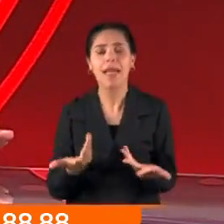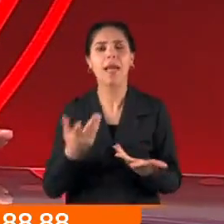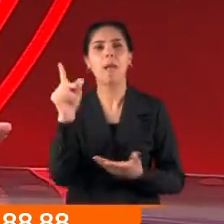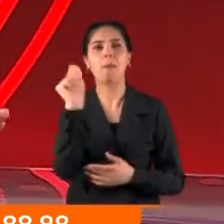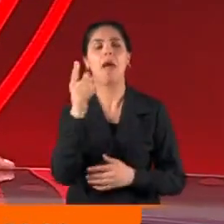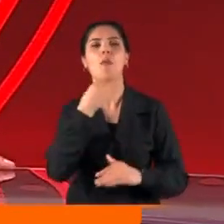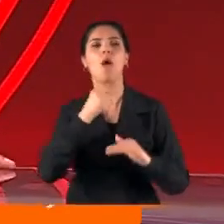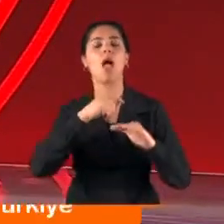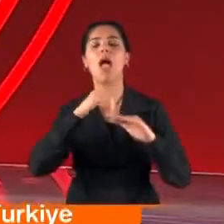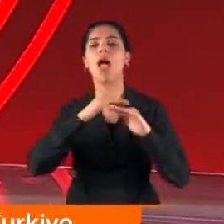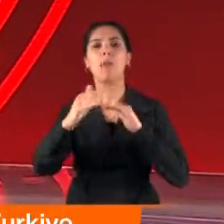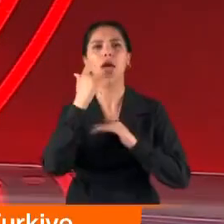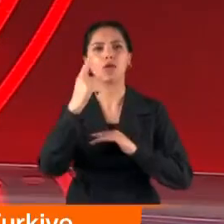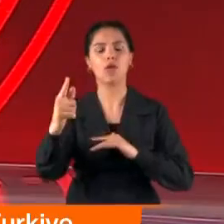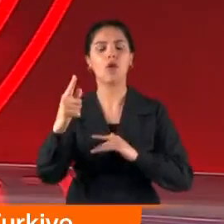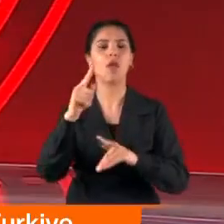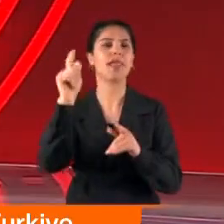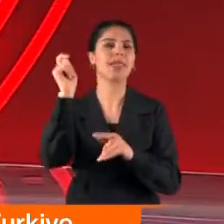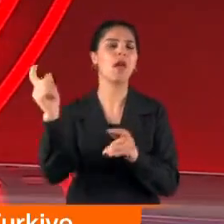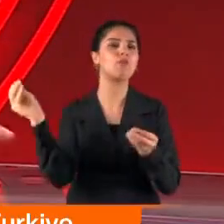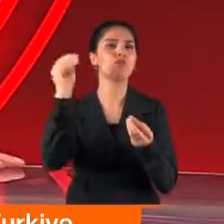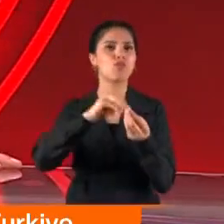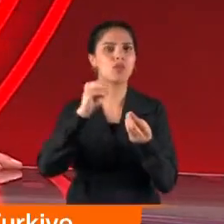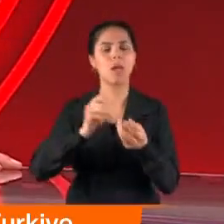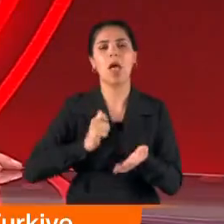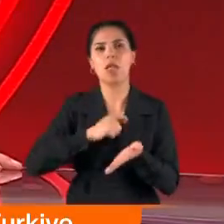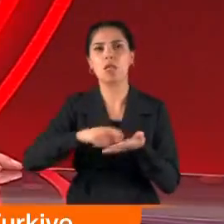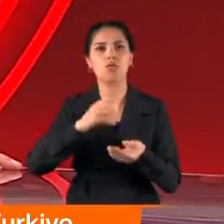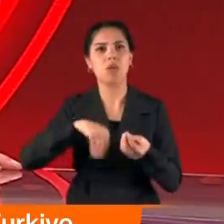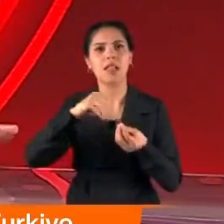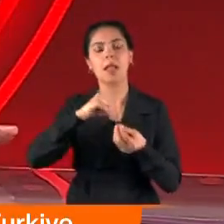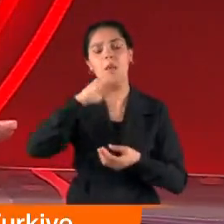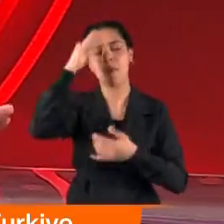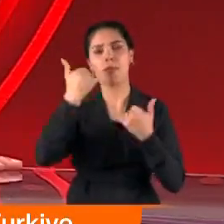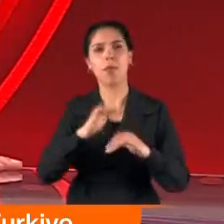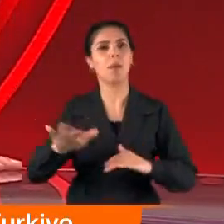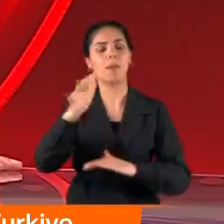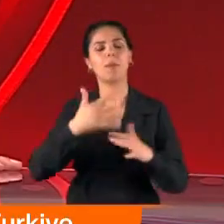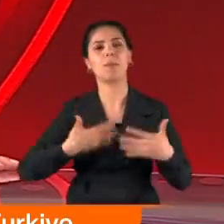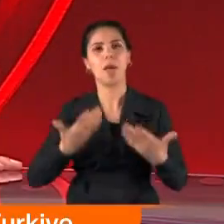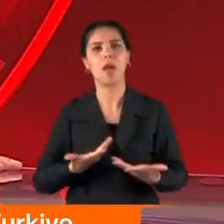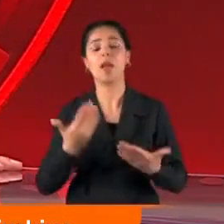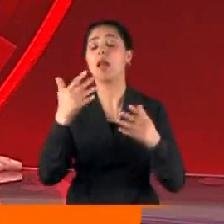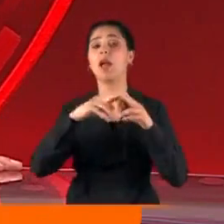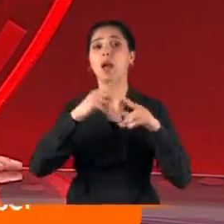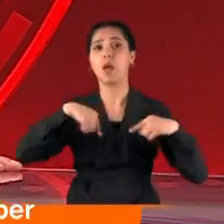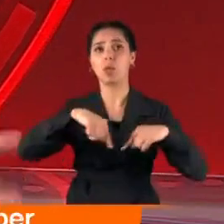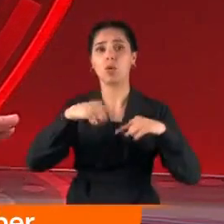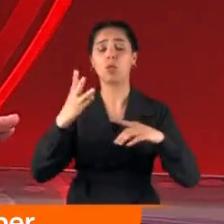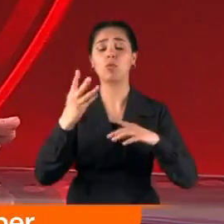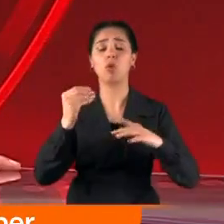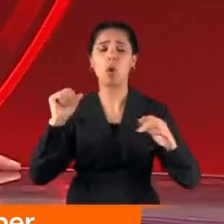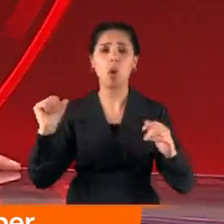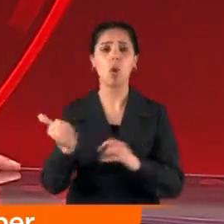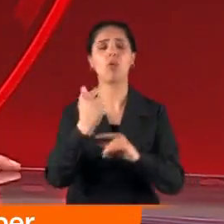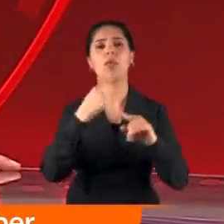emeklilere yapılacak Temmuz zammı, asgari ücrete yapılması beklenen artış ve bayram tatili elbette. Kabinenin gündeminde çok önemli diplomatik konular da var.